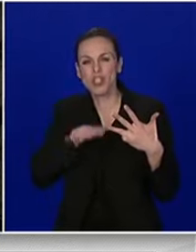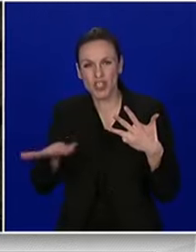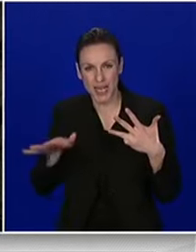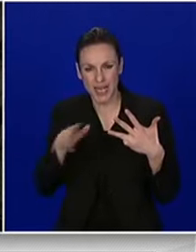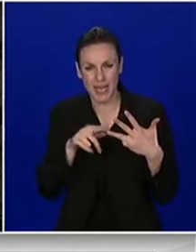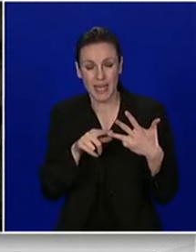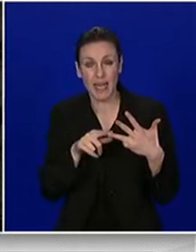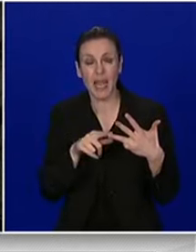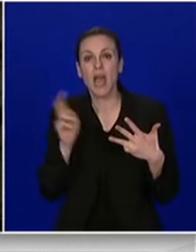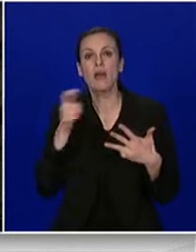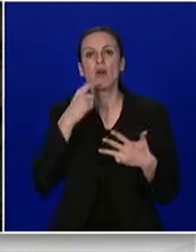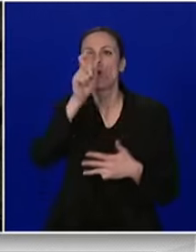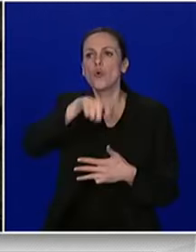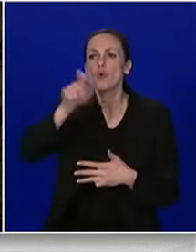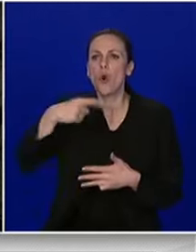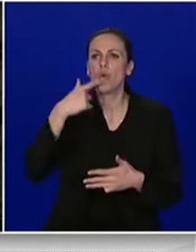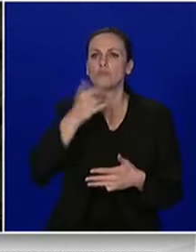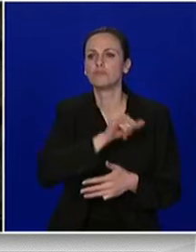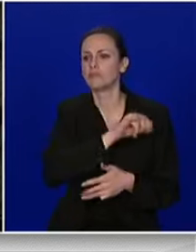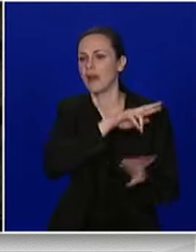Dakle, sve osobe koje dolaze